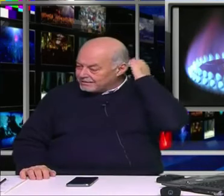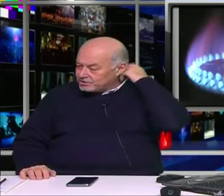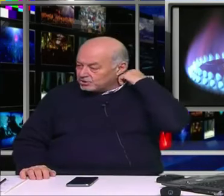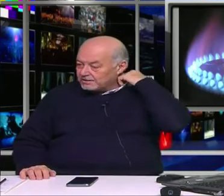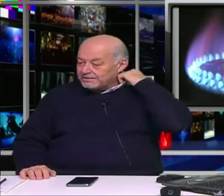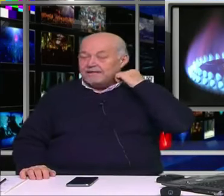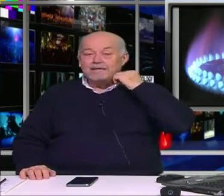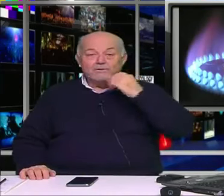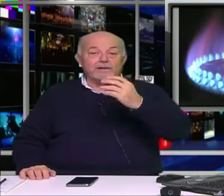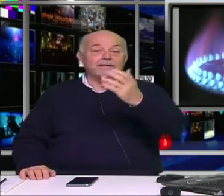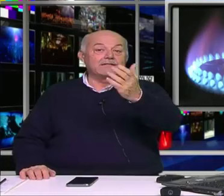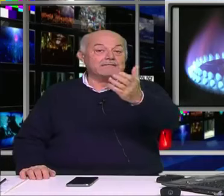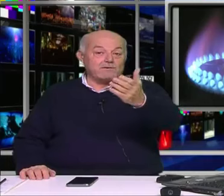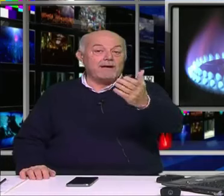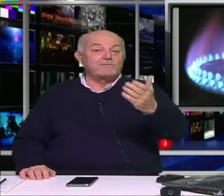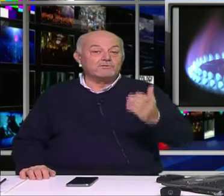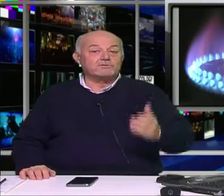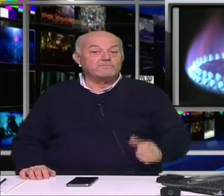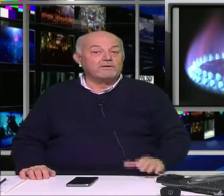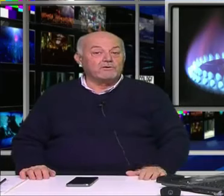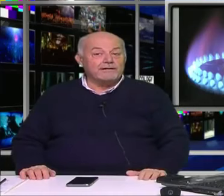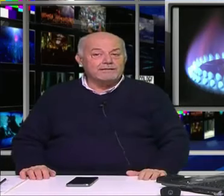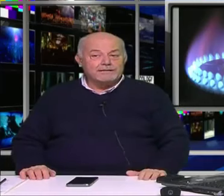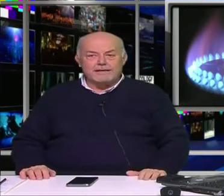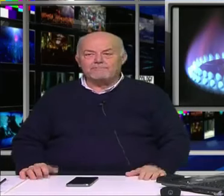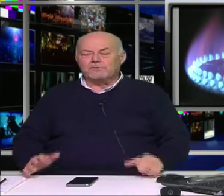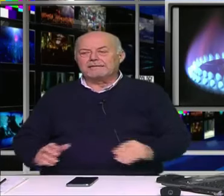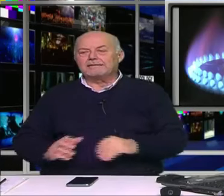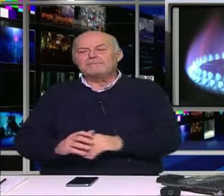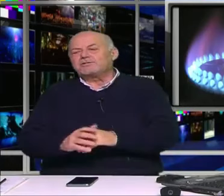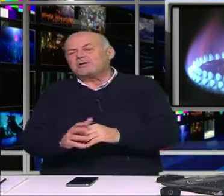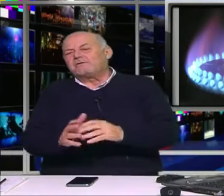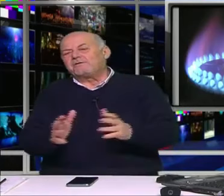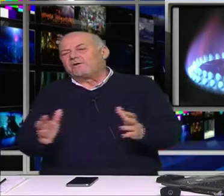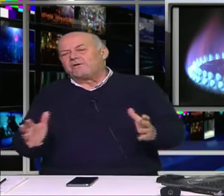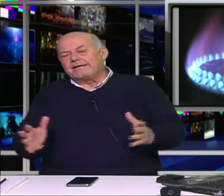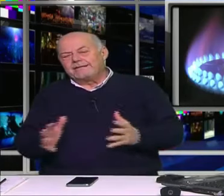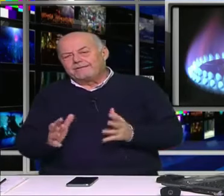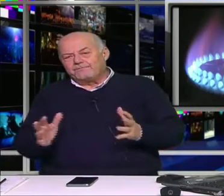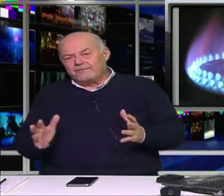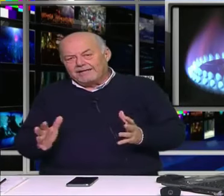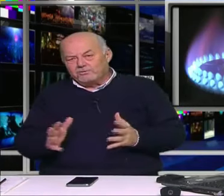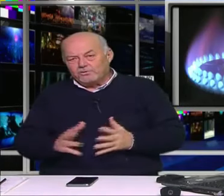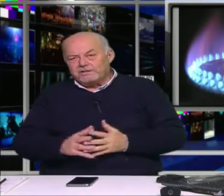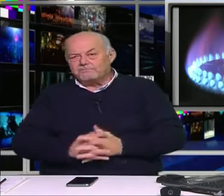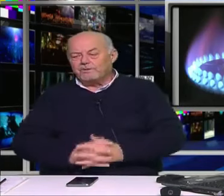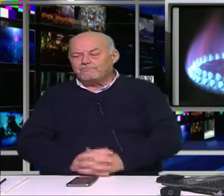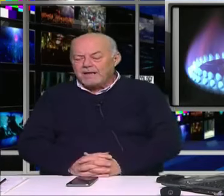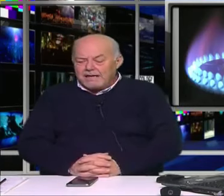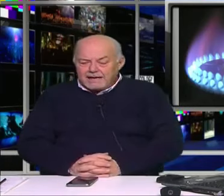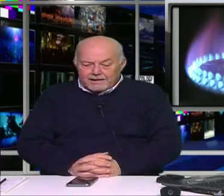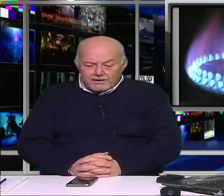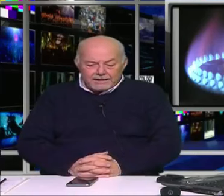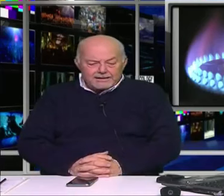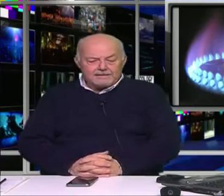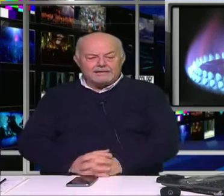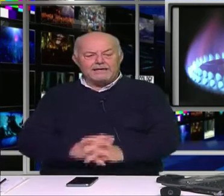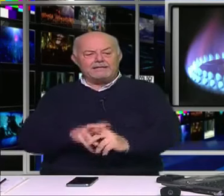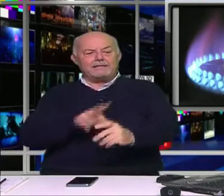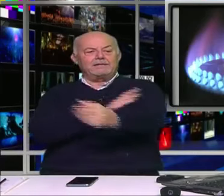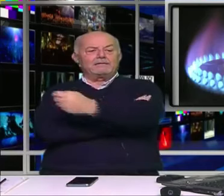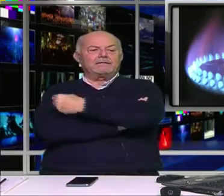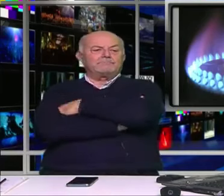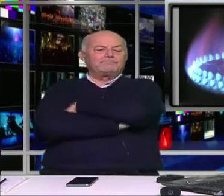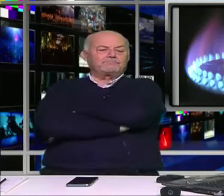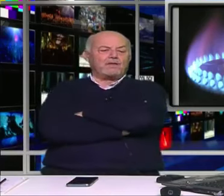bassi per i cittadini. Quindi seguiamo questo filone che è importante. Poi c'è il filone del turismo. Allora,